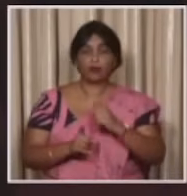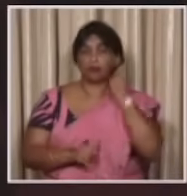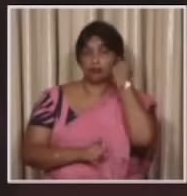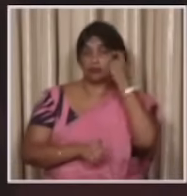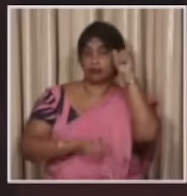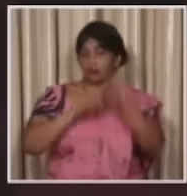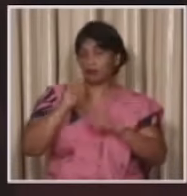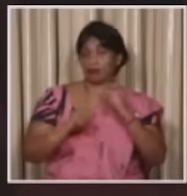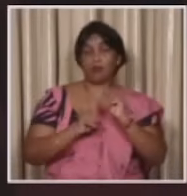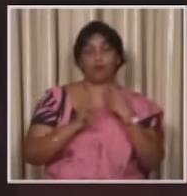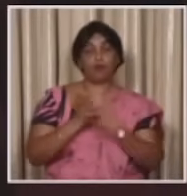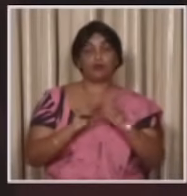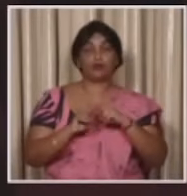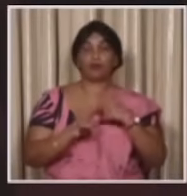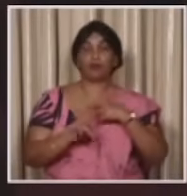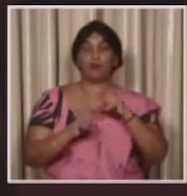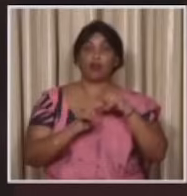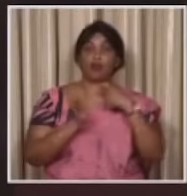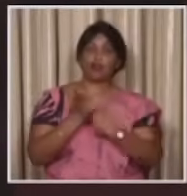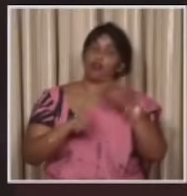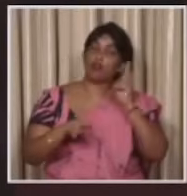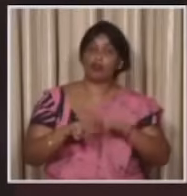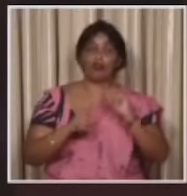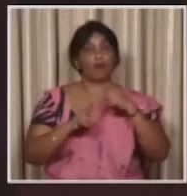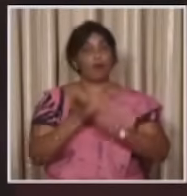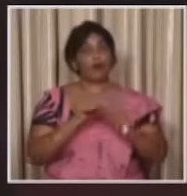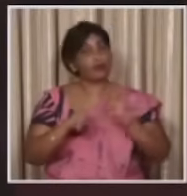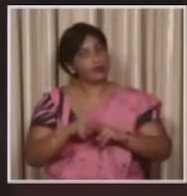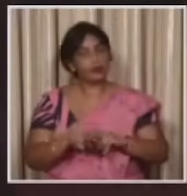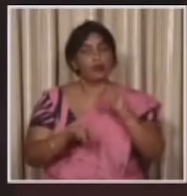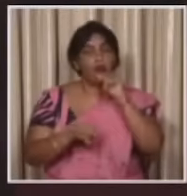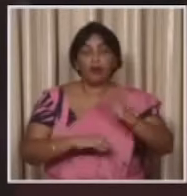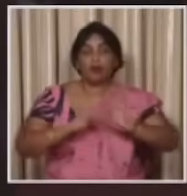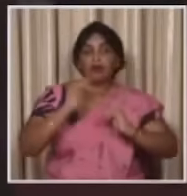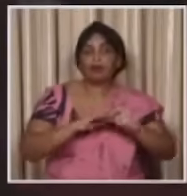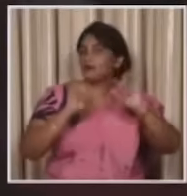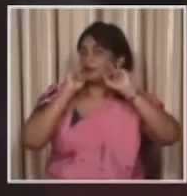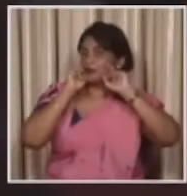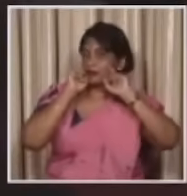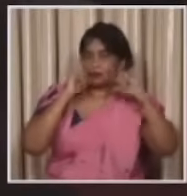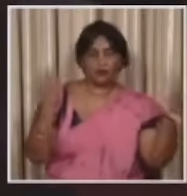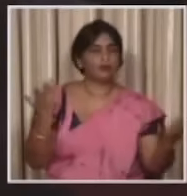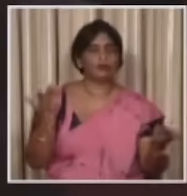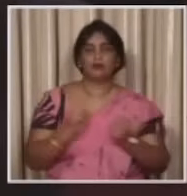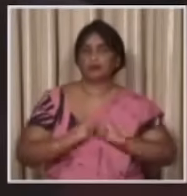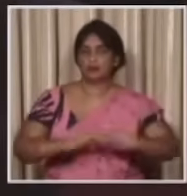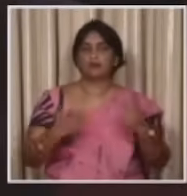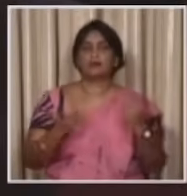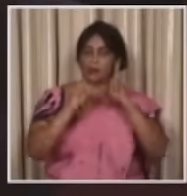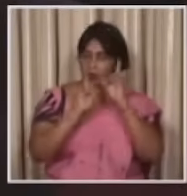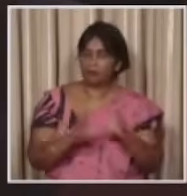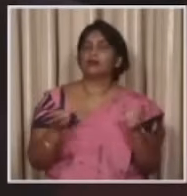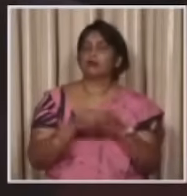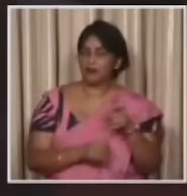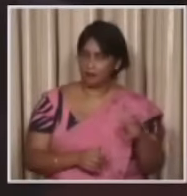ආචාර්යෝ ටිකක් ඉන්නවා. තනතුරු ආචාර්ය මහාචාර්යෝ මෙලෝ දෙයක් පොළවේ දන්නේ නැහැ. ප්‍රායෝගිකව කිසි දෙයක් ඉදි කරන්න විදියක් නැහැ. එහෙම